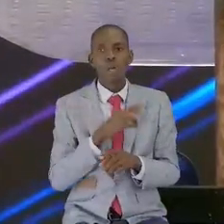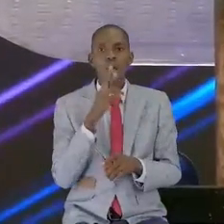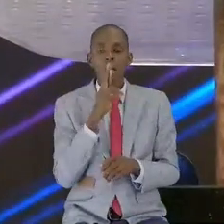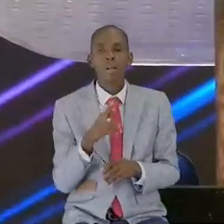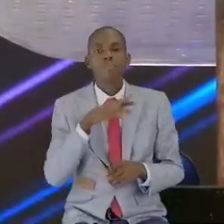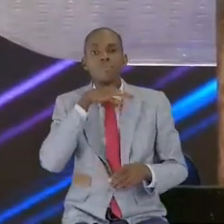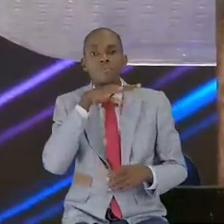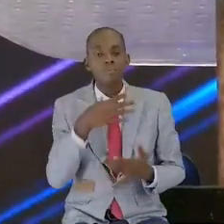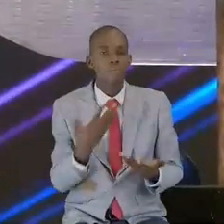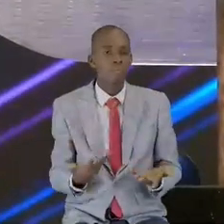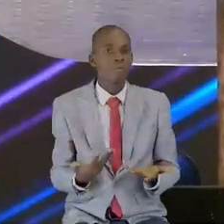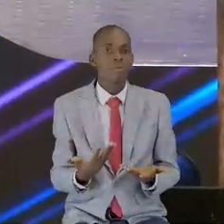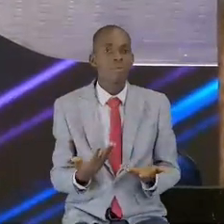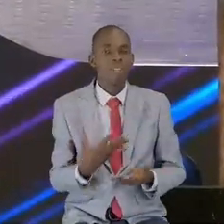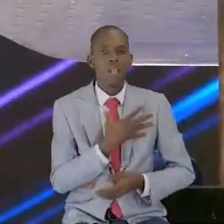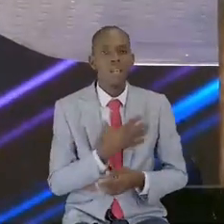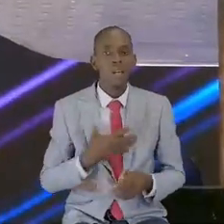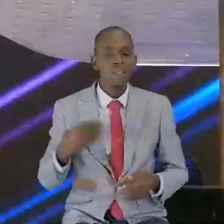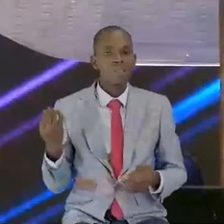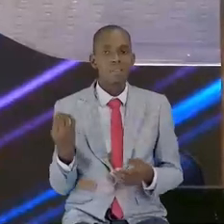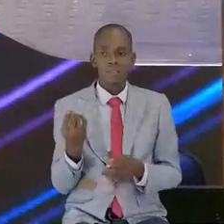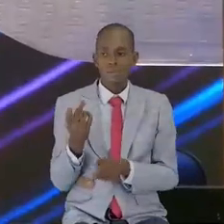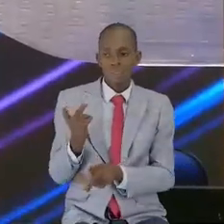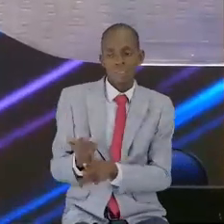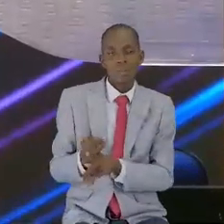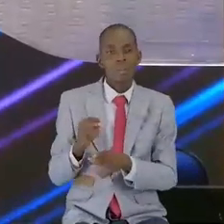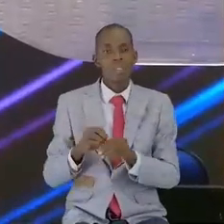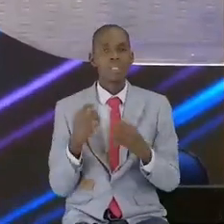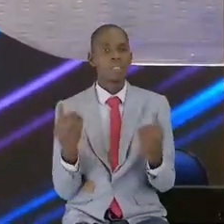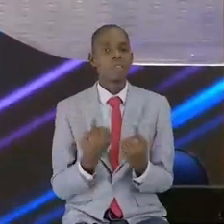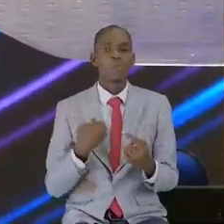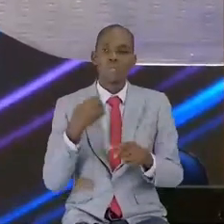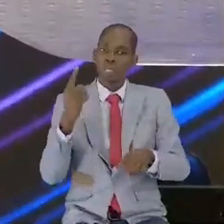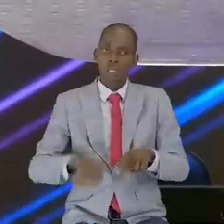souillés, et nous nous étions détenus dans le péché,